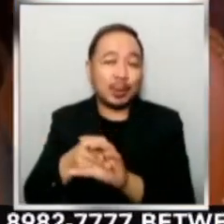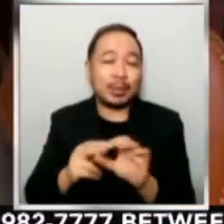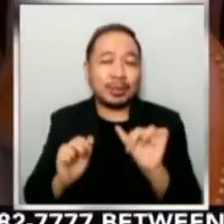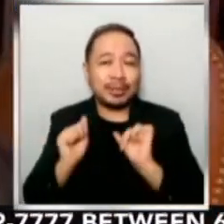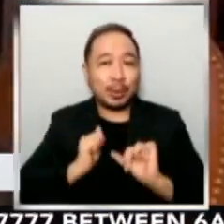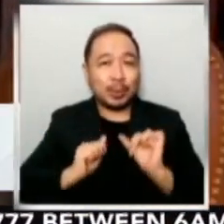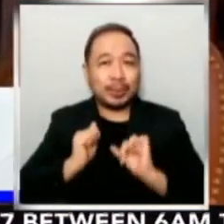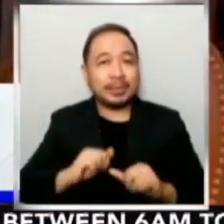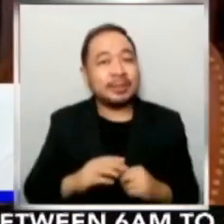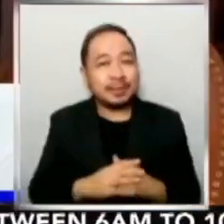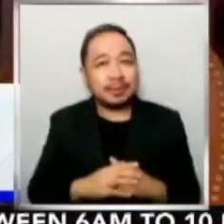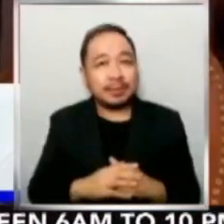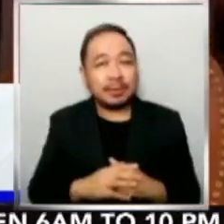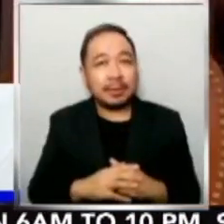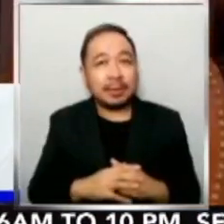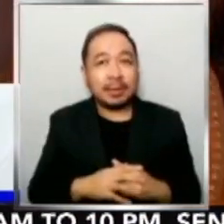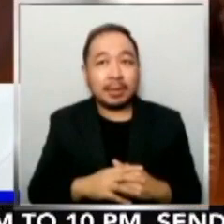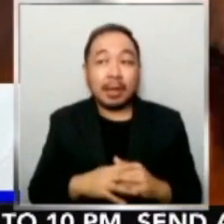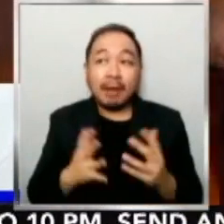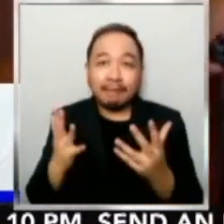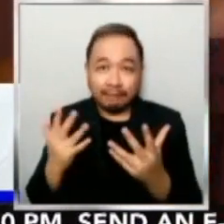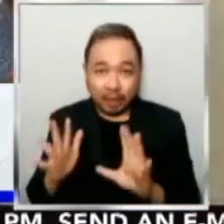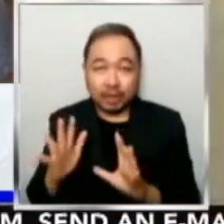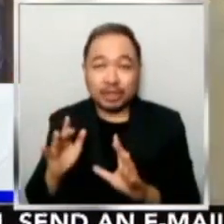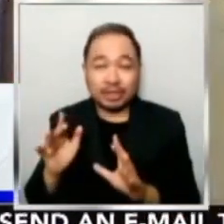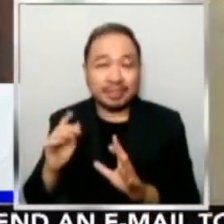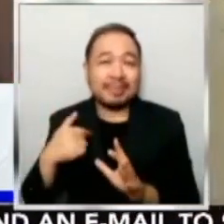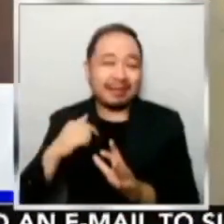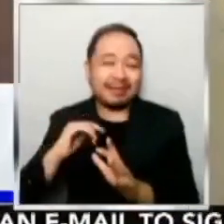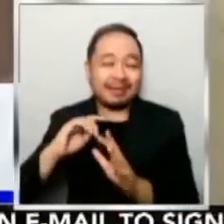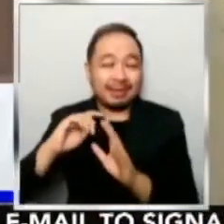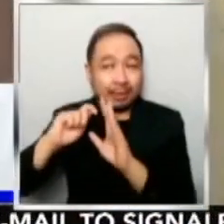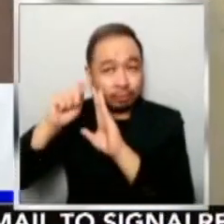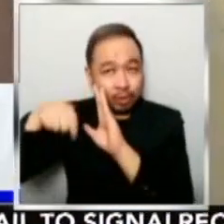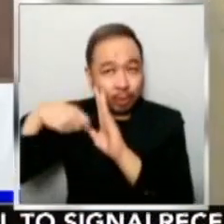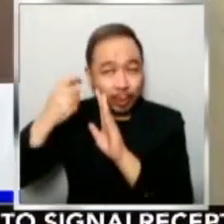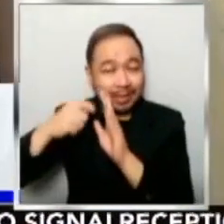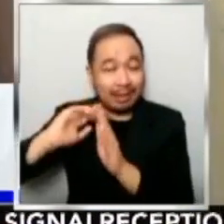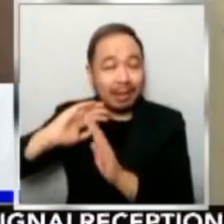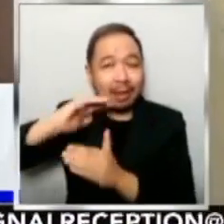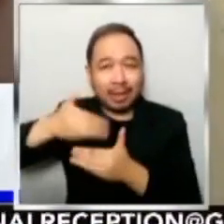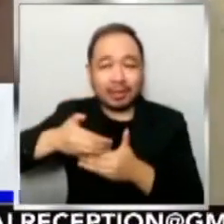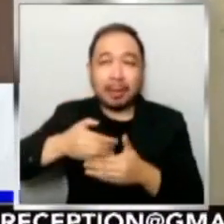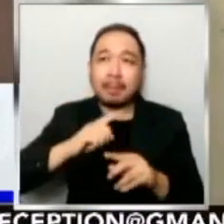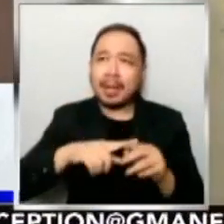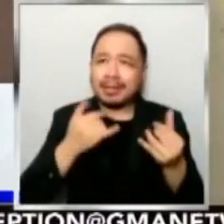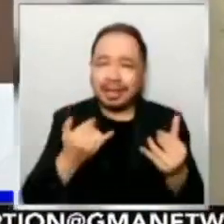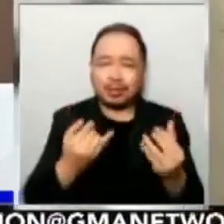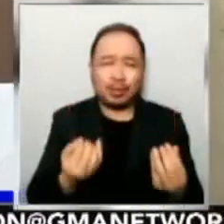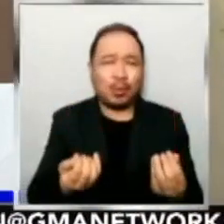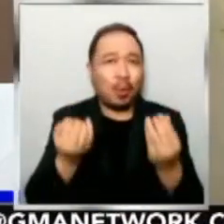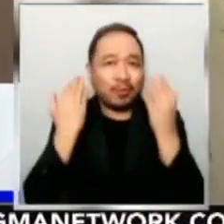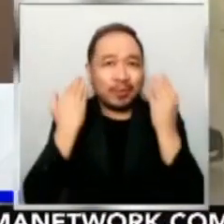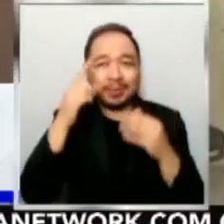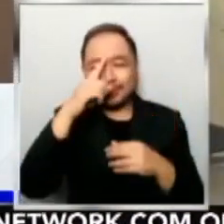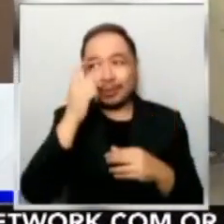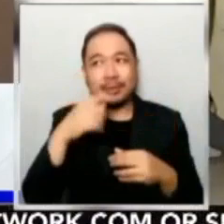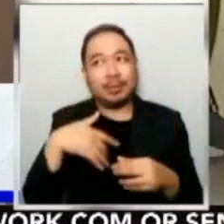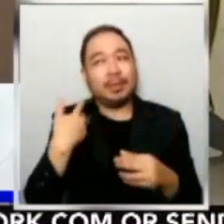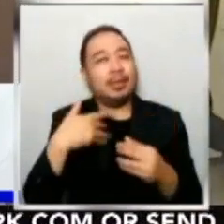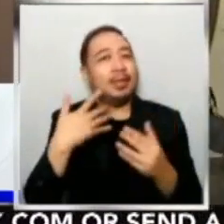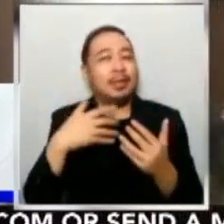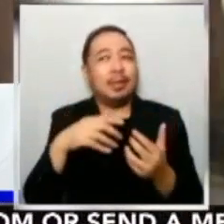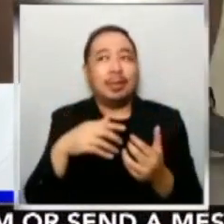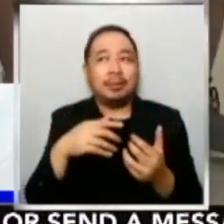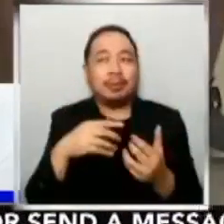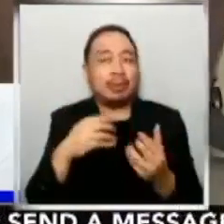kakatapos lang ng lock-in taping ko, at least I get to do something productive. Overwhelmed rin kasi na-amaze ako sa mga comments ng tao,